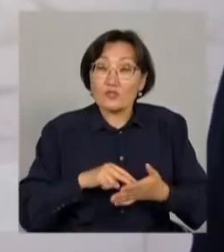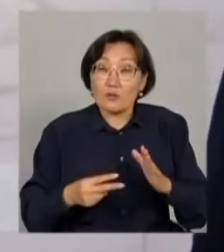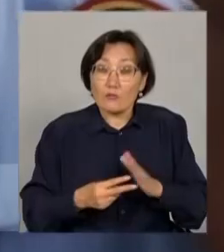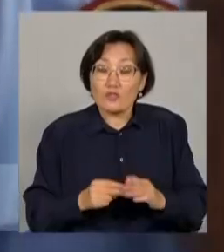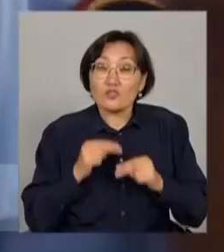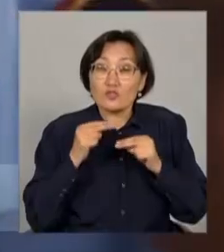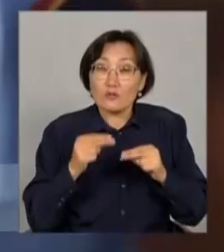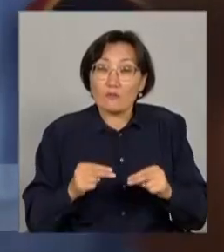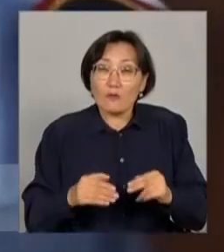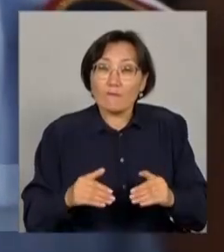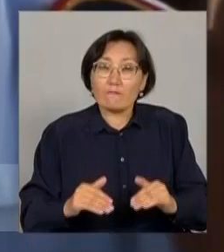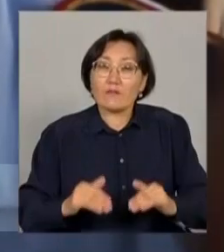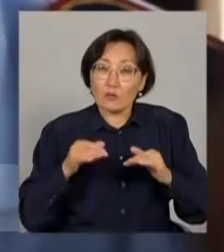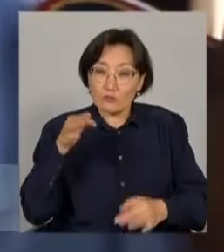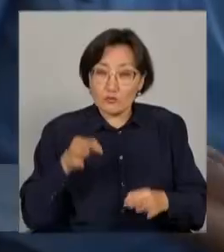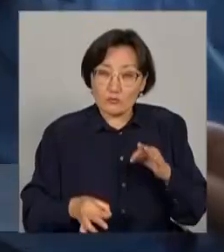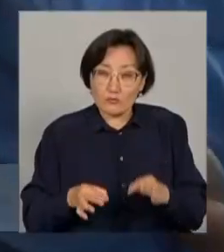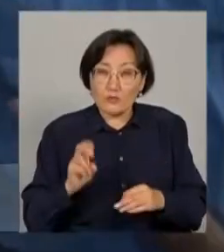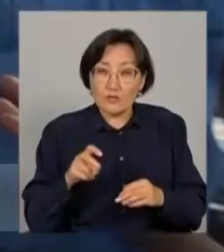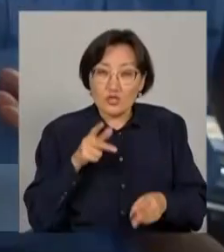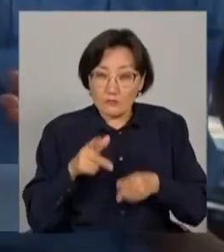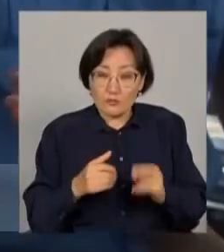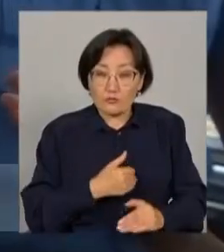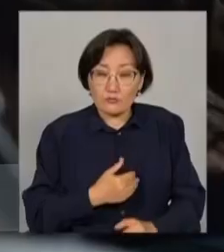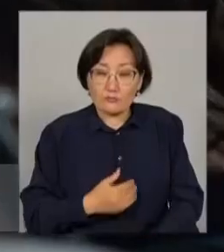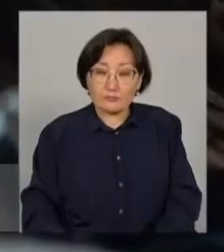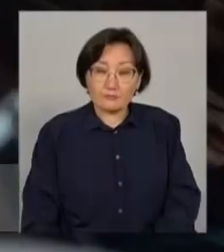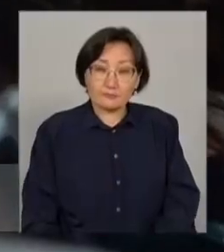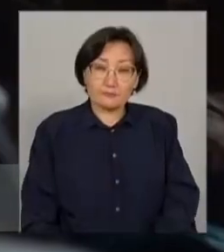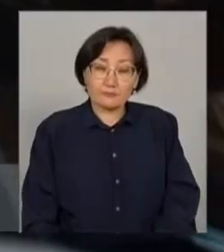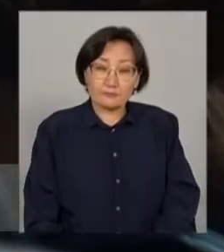обратиться в Верховный суд. Диана Кайрамбекова, Нурбек Шадин, телеканал Алматы, Атырау.